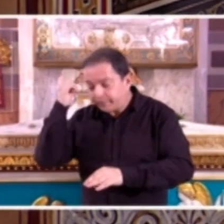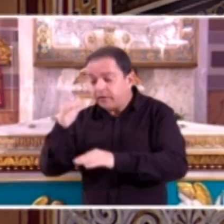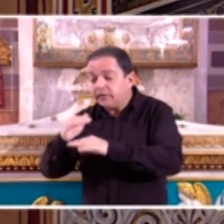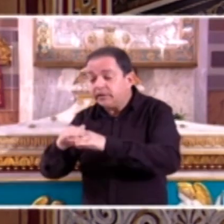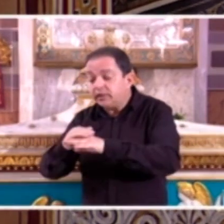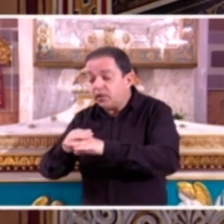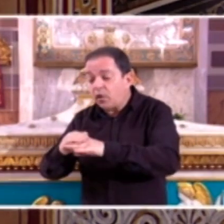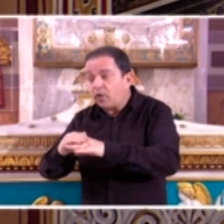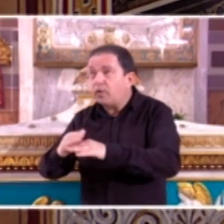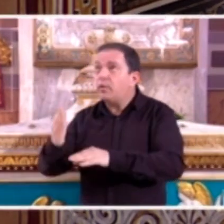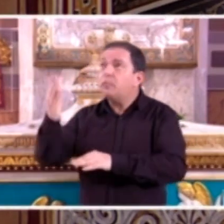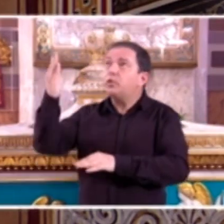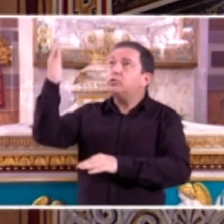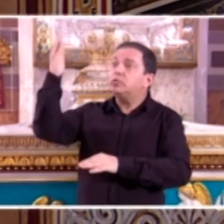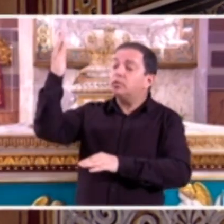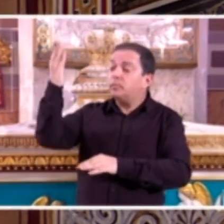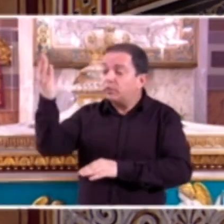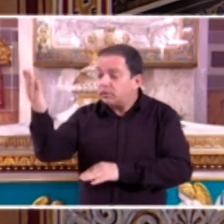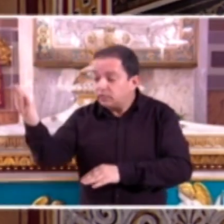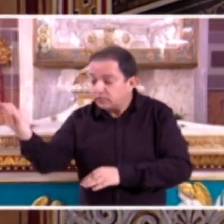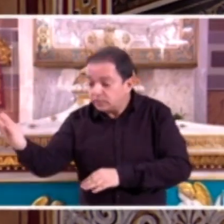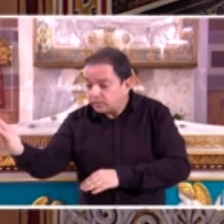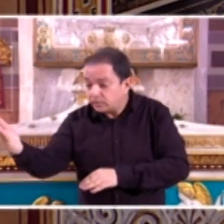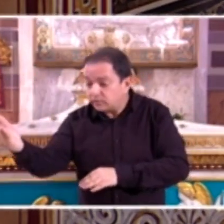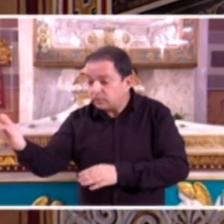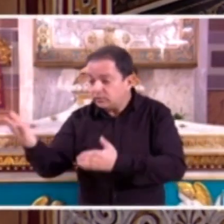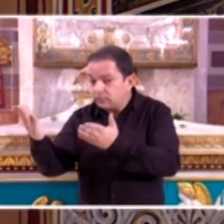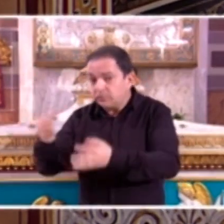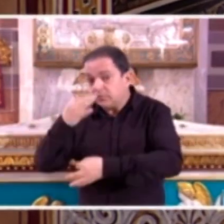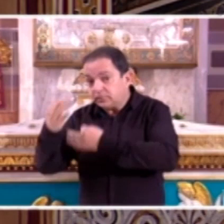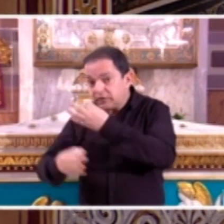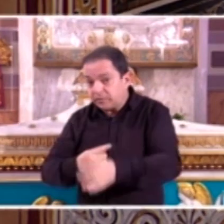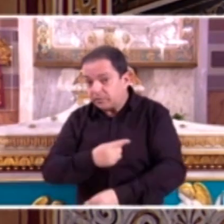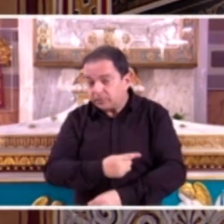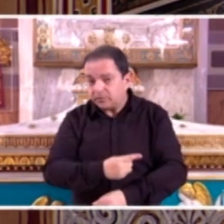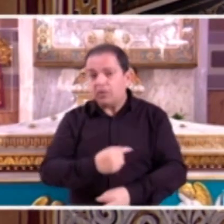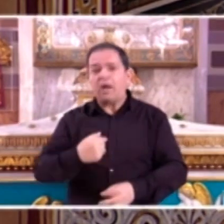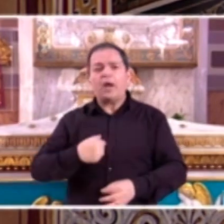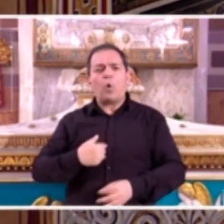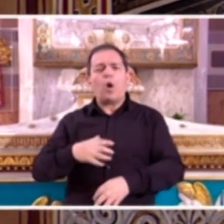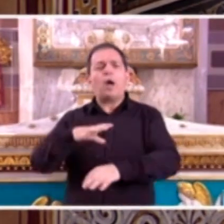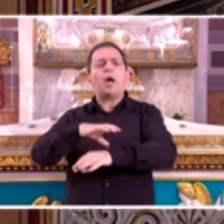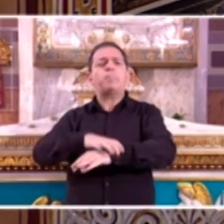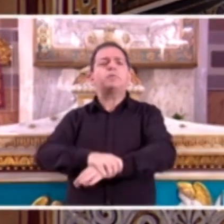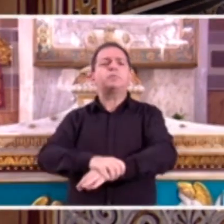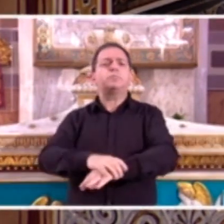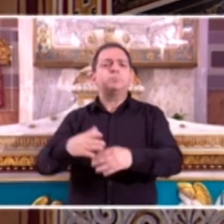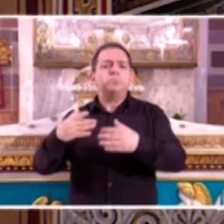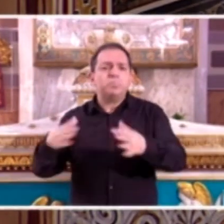«Ήμαρτον εις των ουρανών και ενώπιόν σου», του είπε, «αμάρτησα γιατί